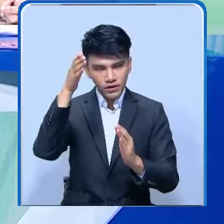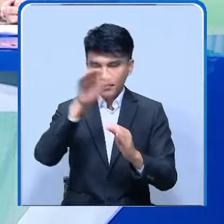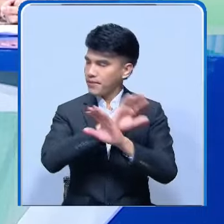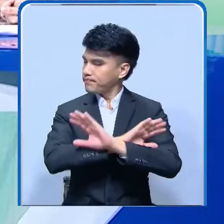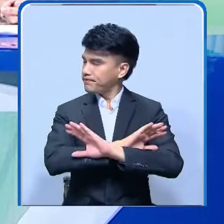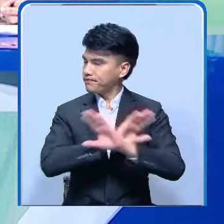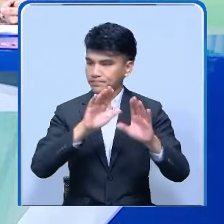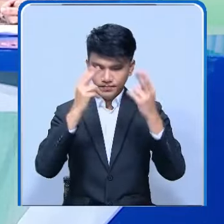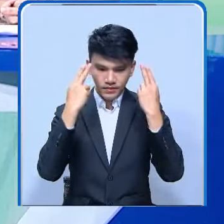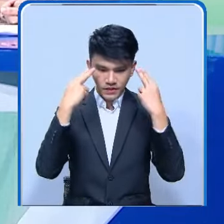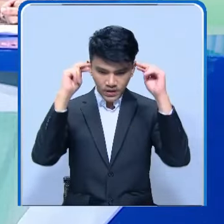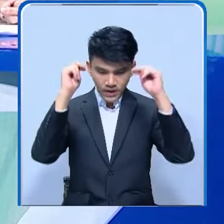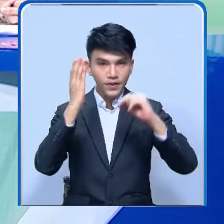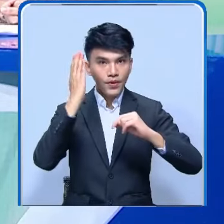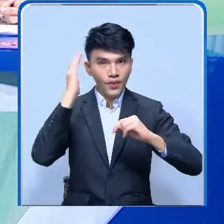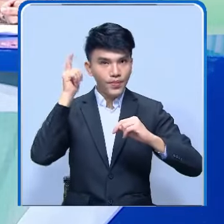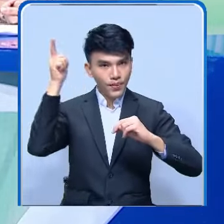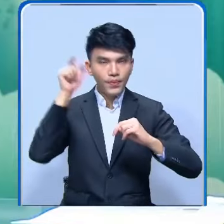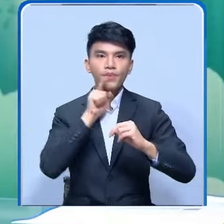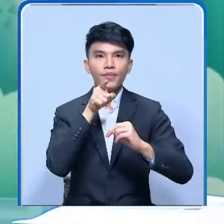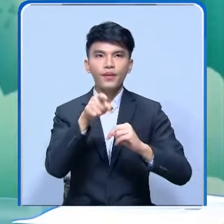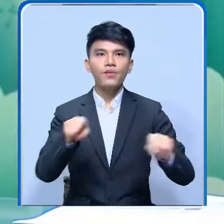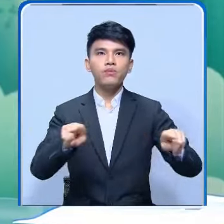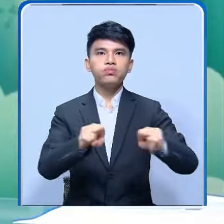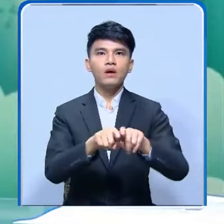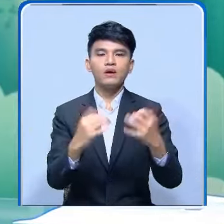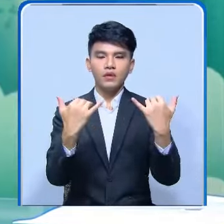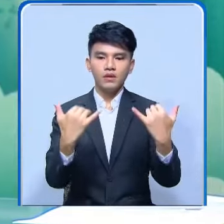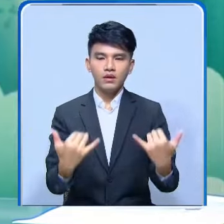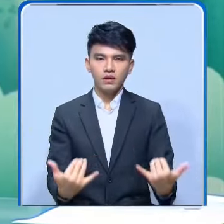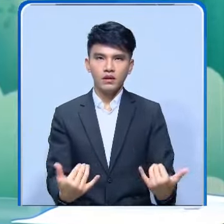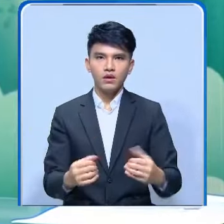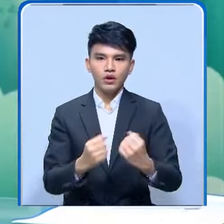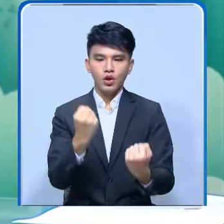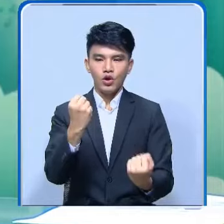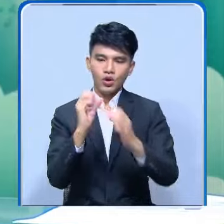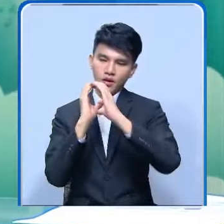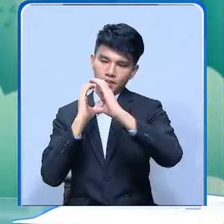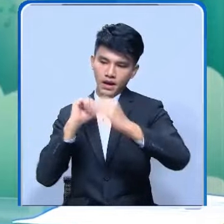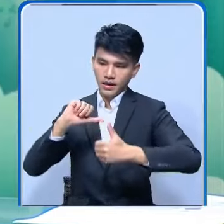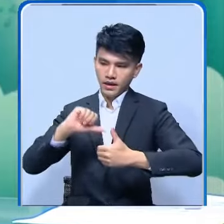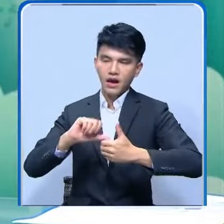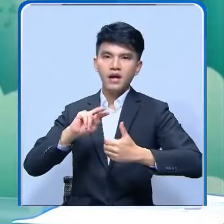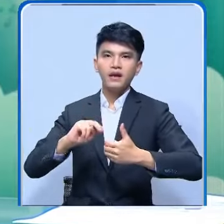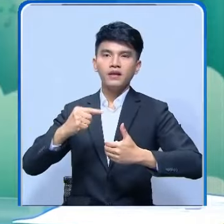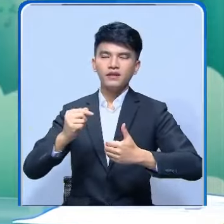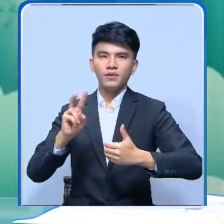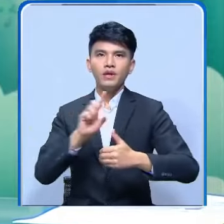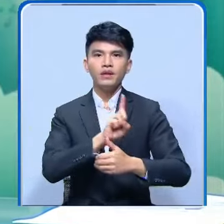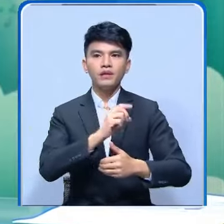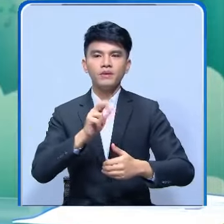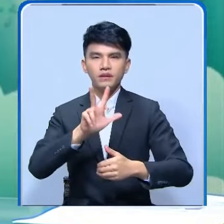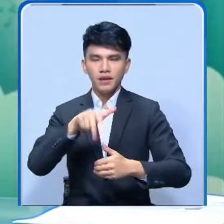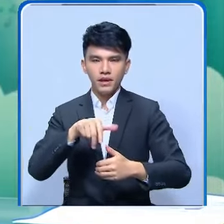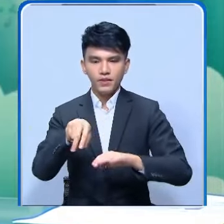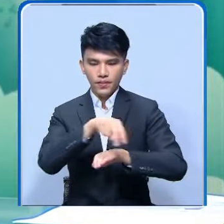ซึ่งนายกรัฐมนตรีเองก็ได้มีการกำชับค่ะว่ารถที่มีการติดตั้งก๊าซ NGV รถบัสอะไรต่างๆเนี่ย 13,000 คันต้องตรวจ